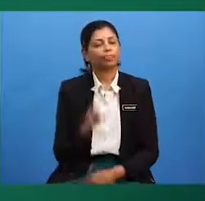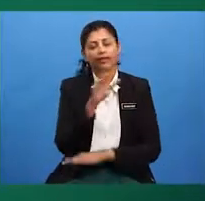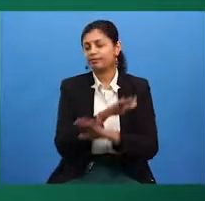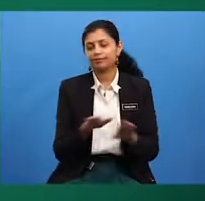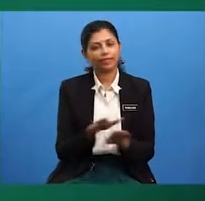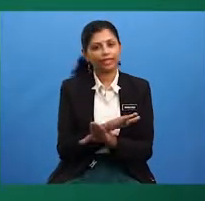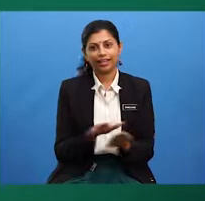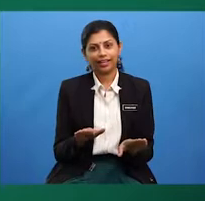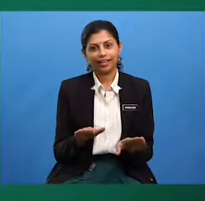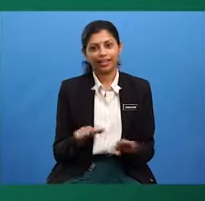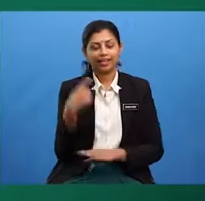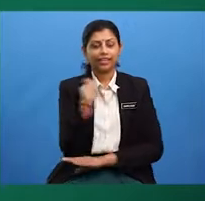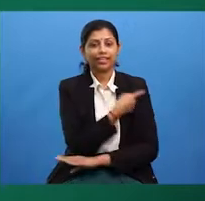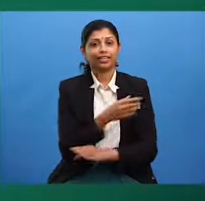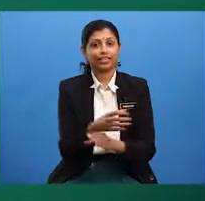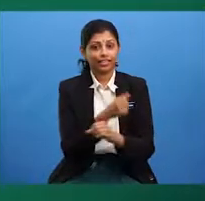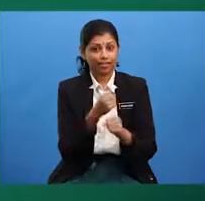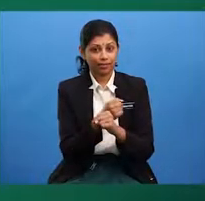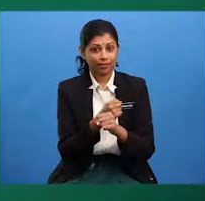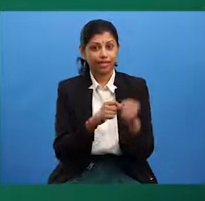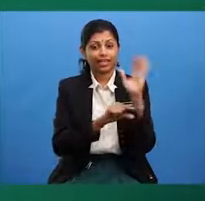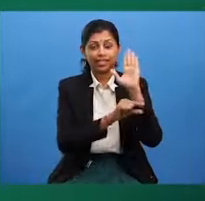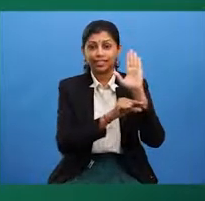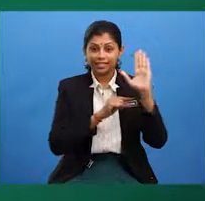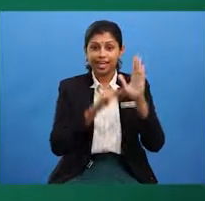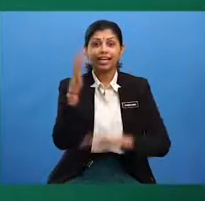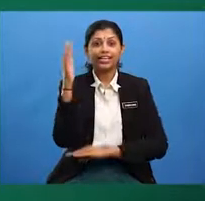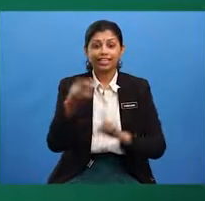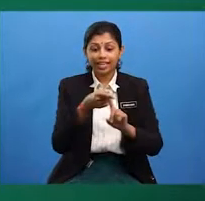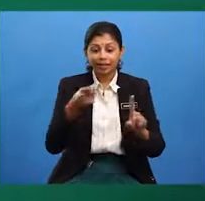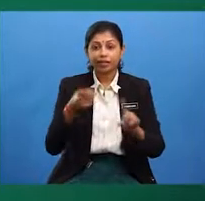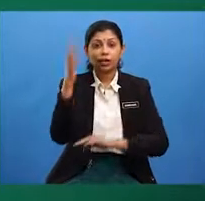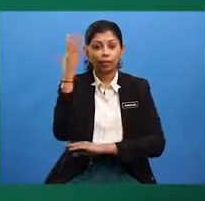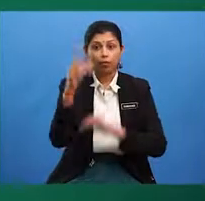Tidak, kita mendapatkan sumber getah daripada pokok getah.